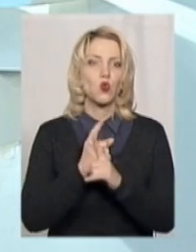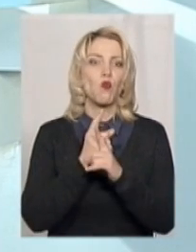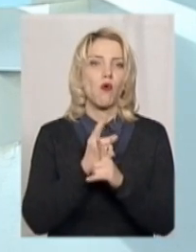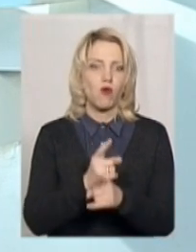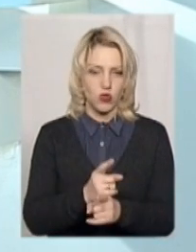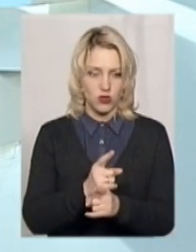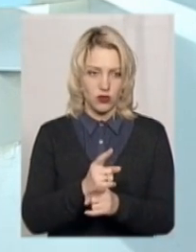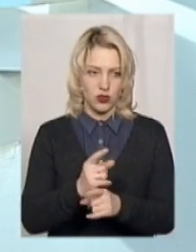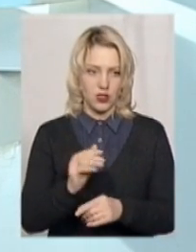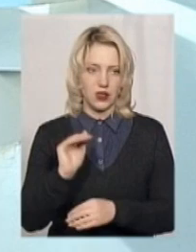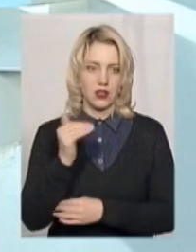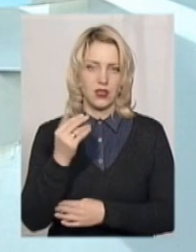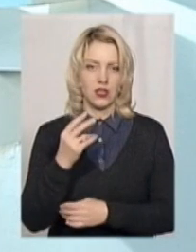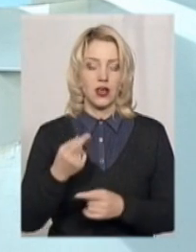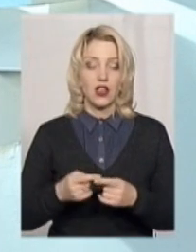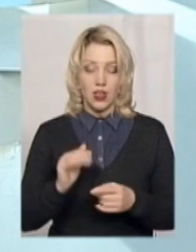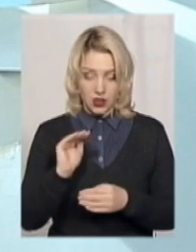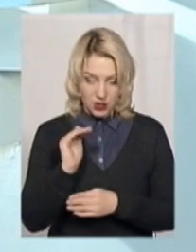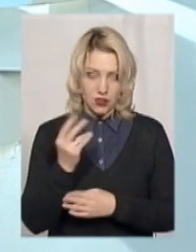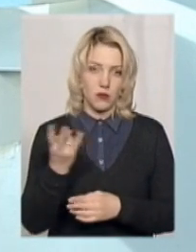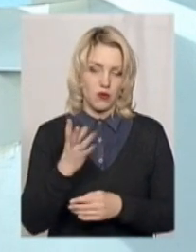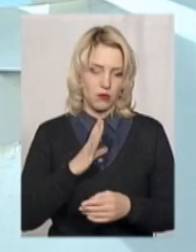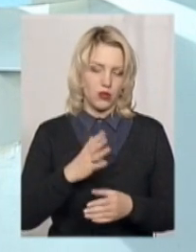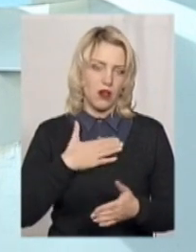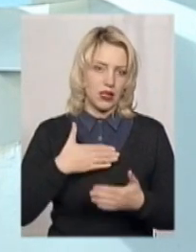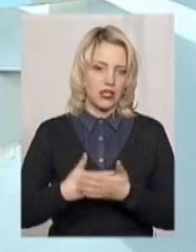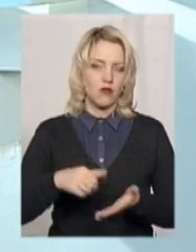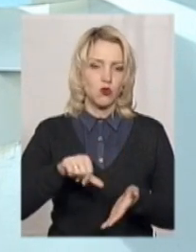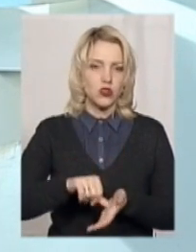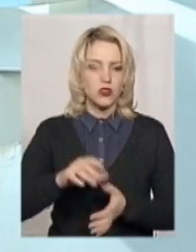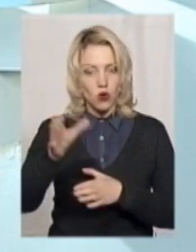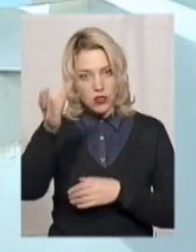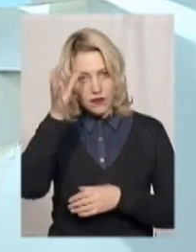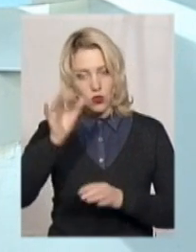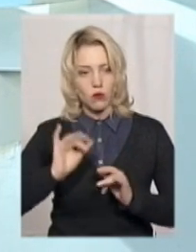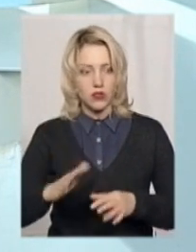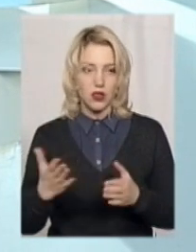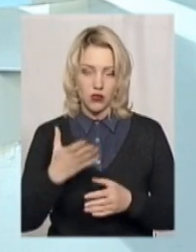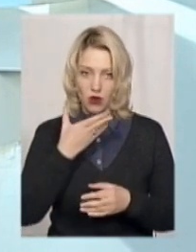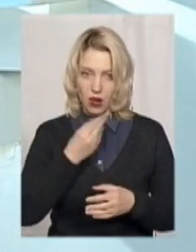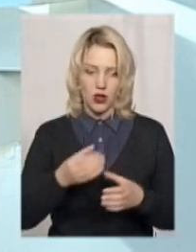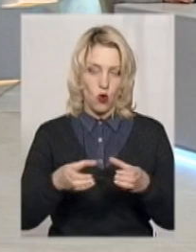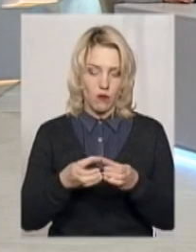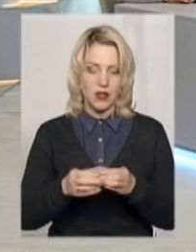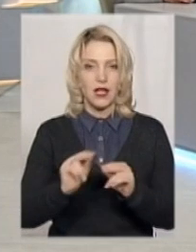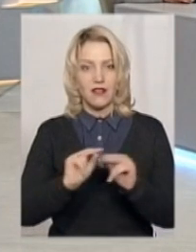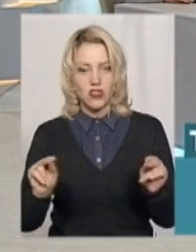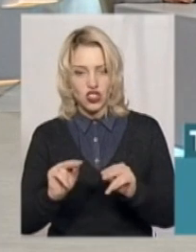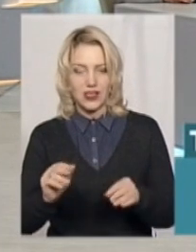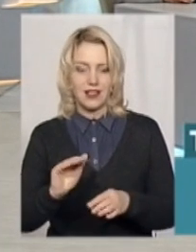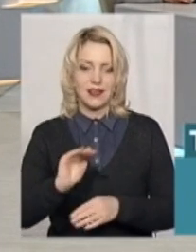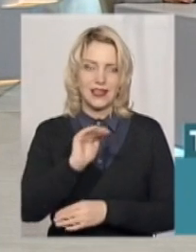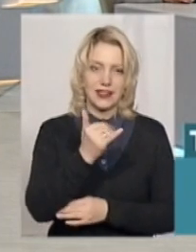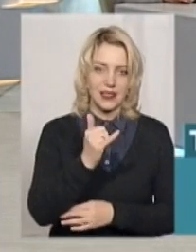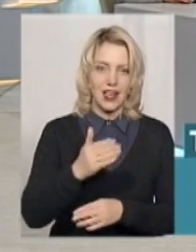супроводжуючий дитини. Вона має бути також активним учасником цього освітнього процесу. Якщо склалася хороша команда, вчитель, дитина,